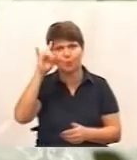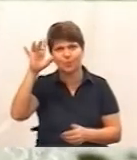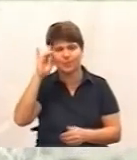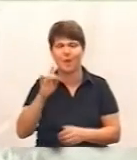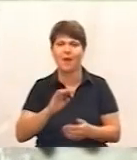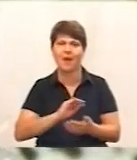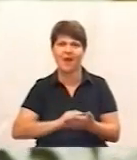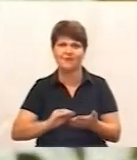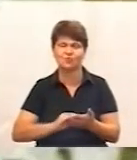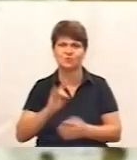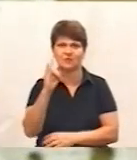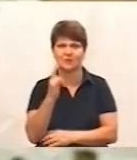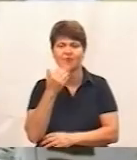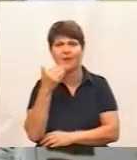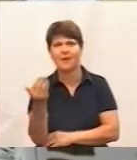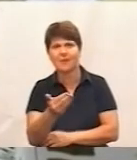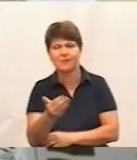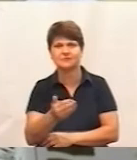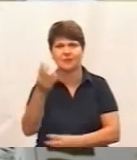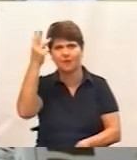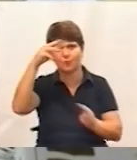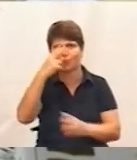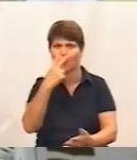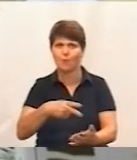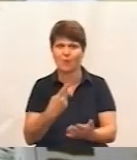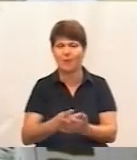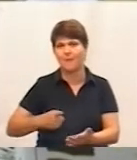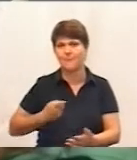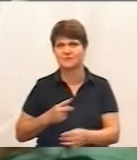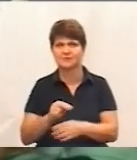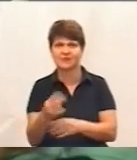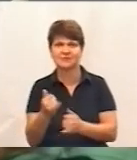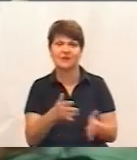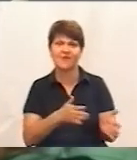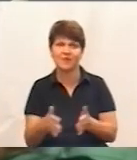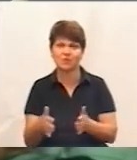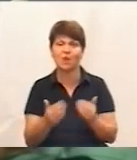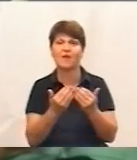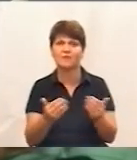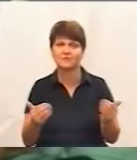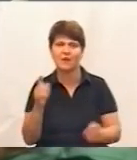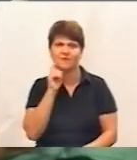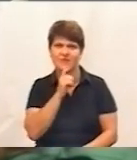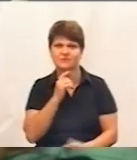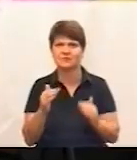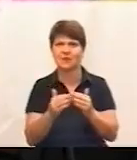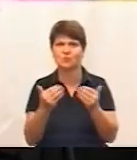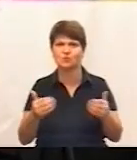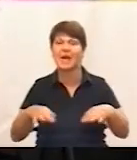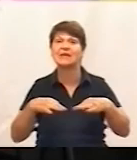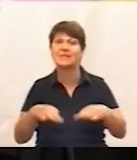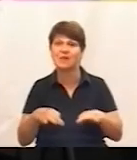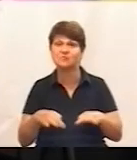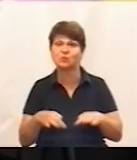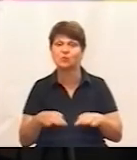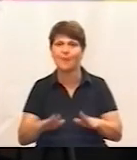цього майстриня влаштовує лекції, модні покази і майстер-класи. Нині готується до виставки ляльок у Вінницькому музеї транспорту,